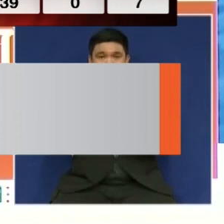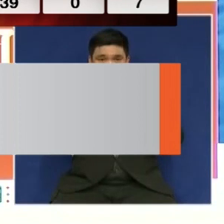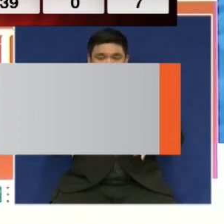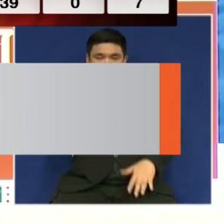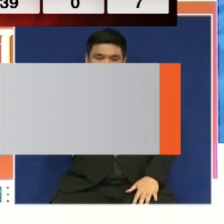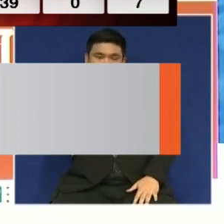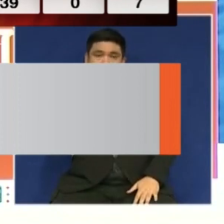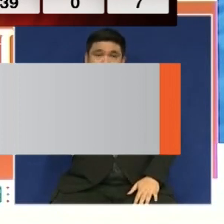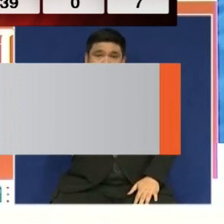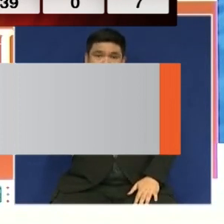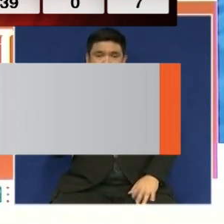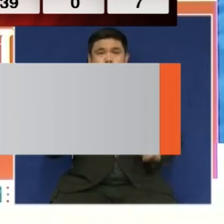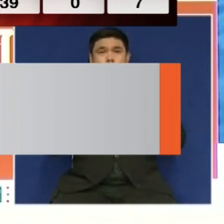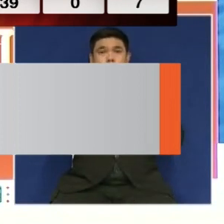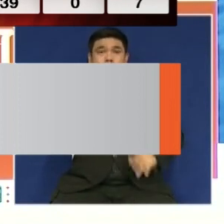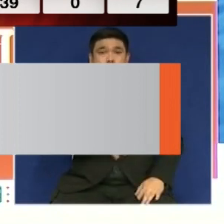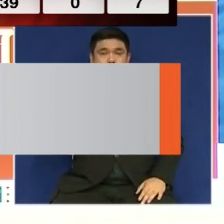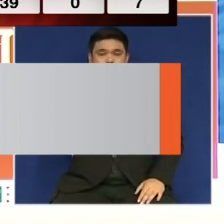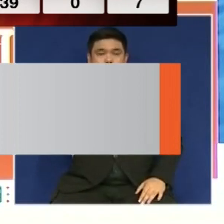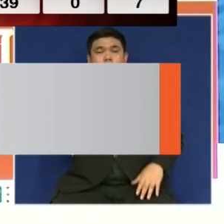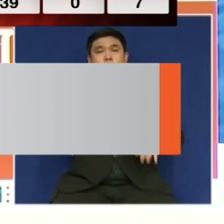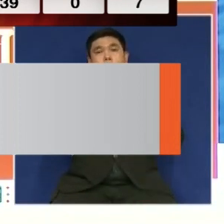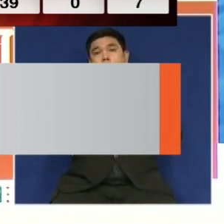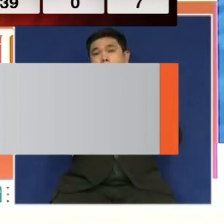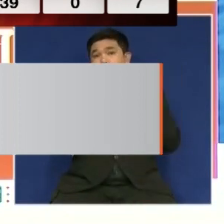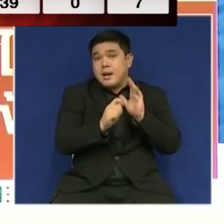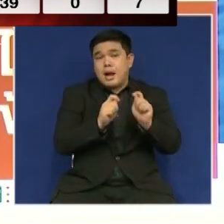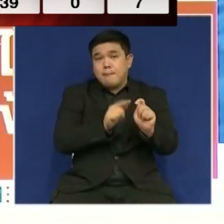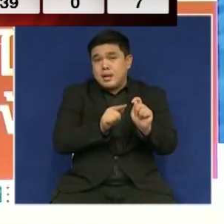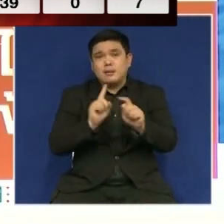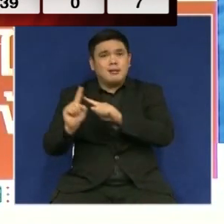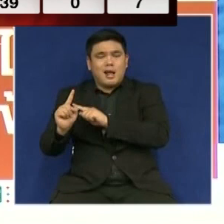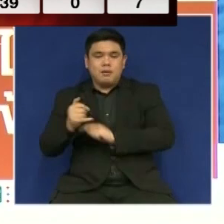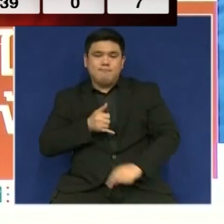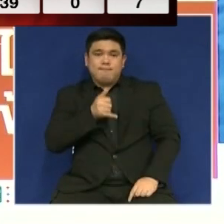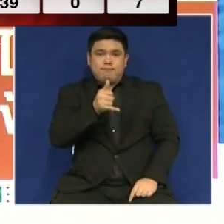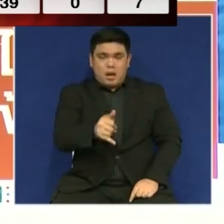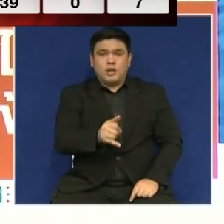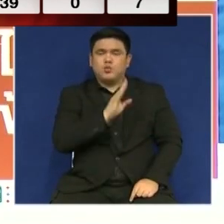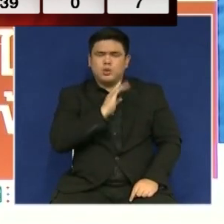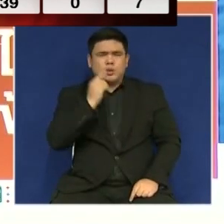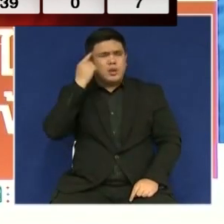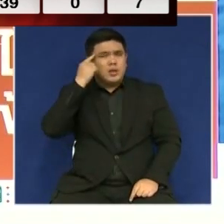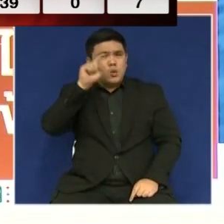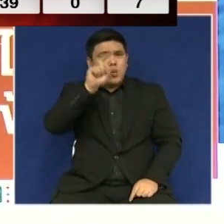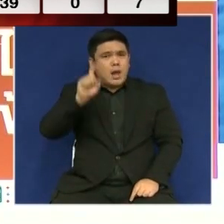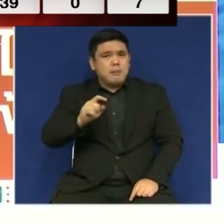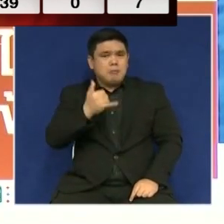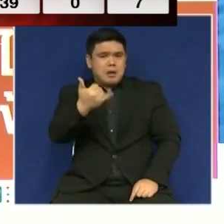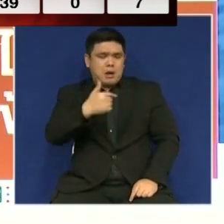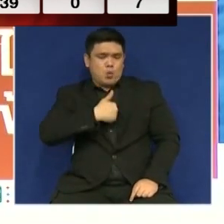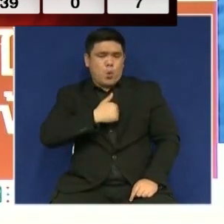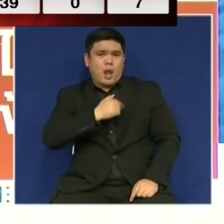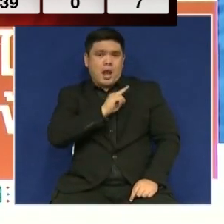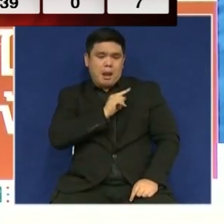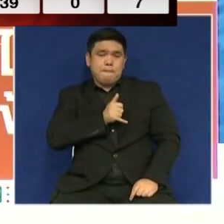าหน้าที่สาธารณสุขที่อยู่ในพื้นที่นะครับหากมีอาการหรือว่าสงสัยกังวลนะครับก็สามารถไปขอรับการตรวจที่โรงพยาบาล